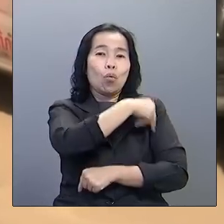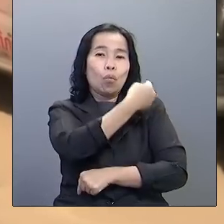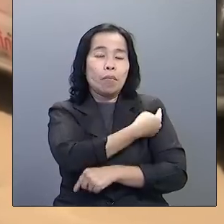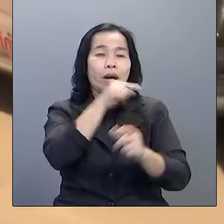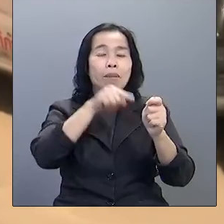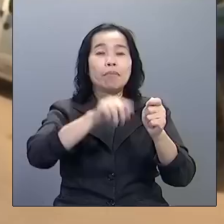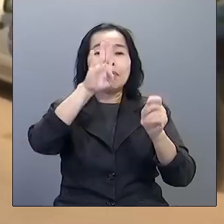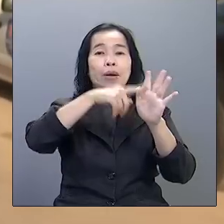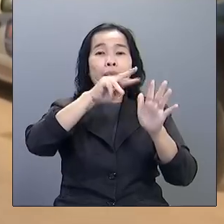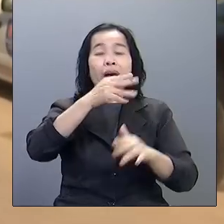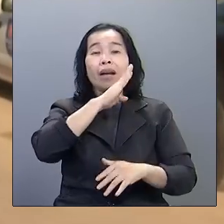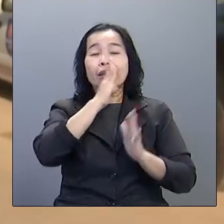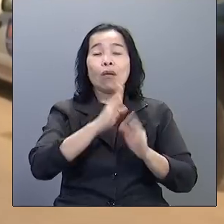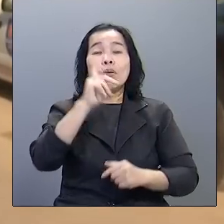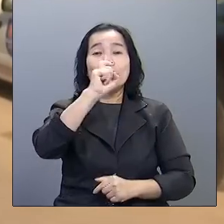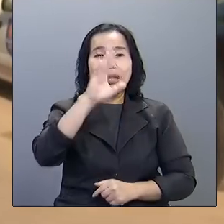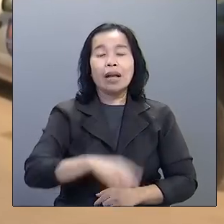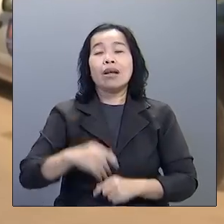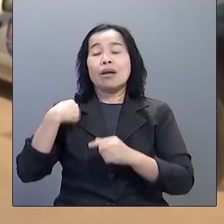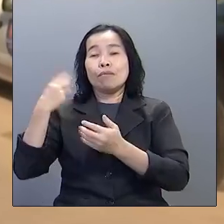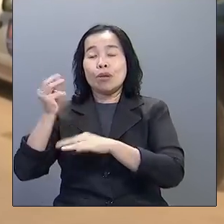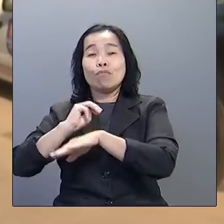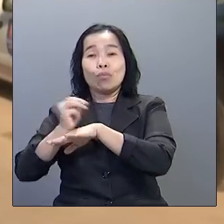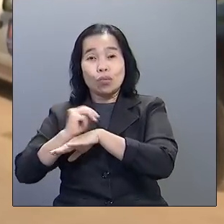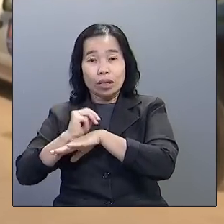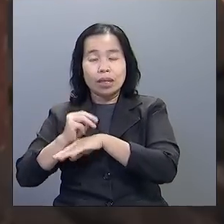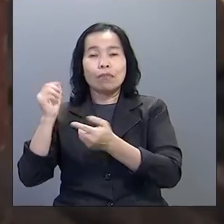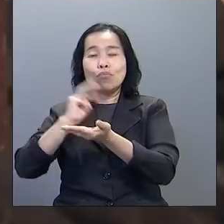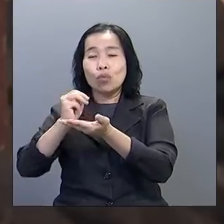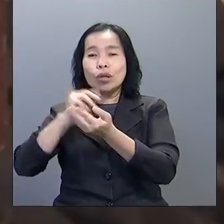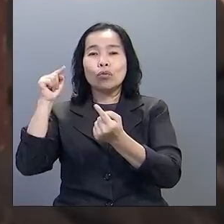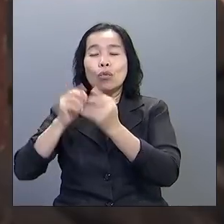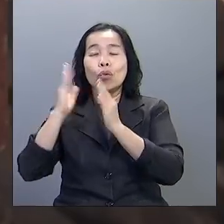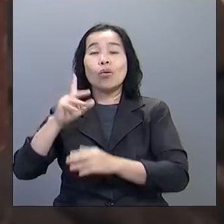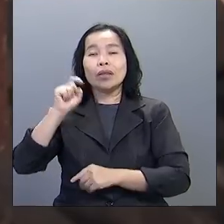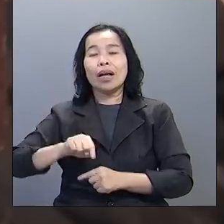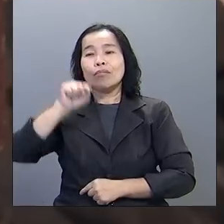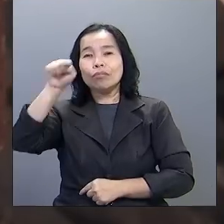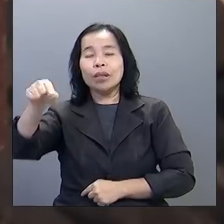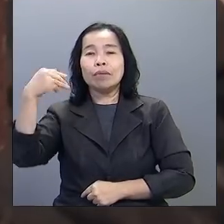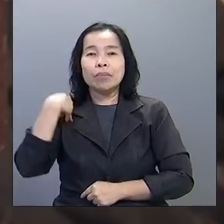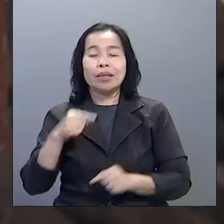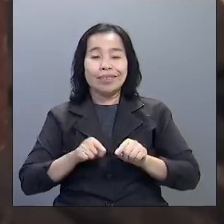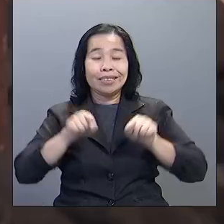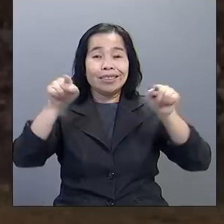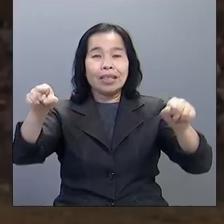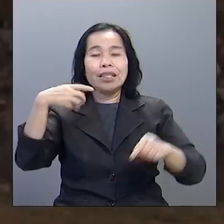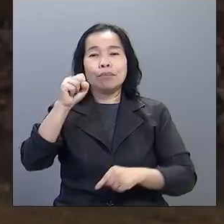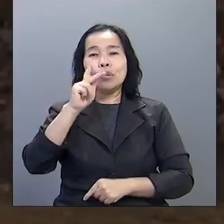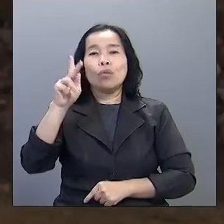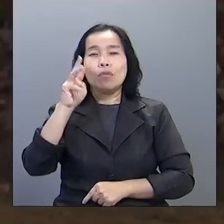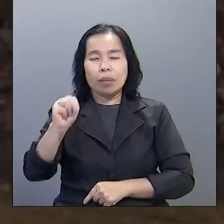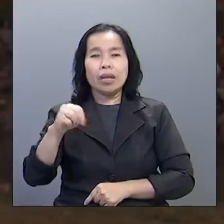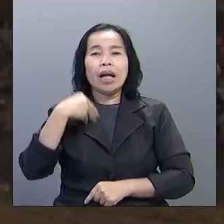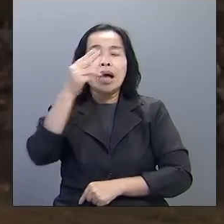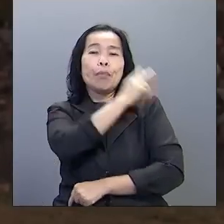ในกรณีที่มีคนรอดครับและมูลนิธิสว่างราชศรัทธาธรรมสถานกรณีมีผู้เสียชีวิตรวมระยะทางแล้วเกือบ10กิโลเมตรเพื่อ